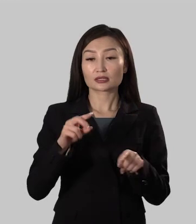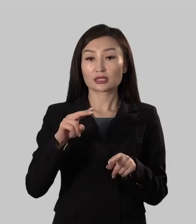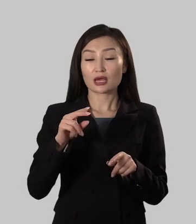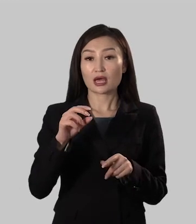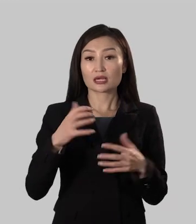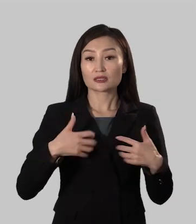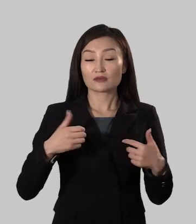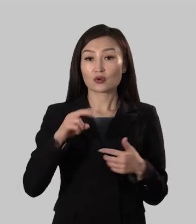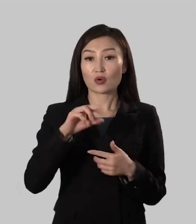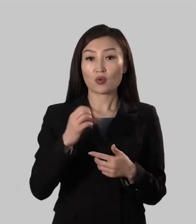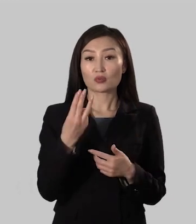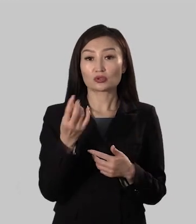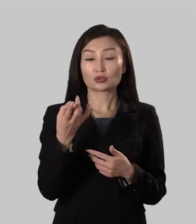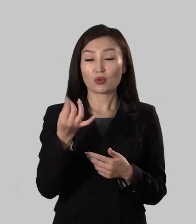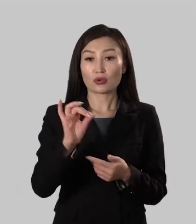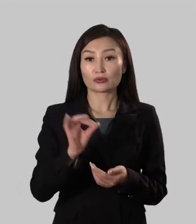пушной.